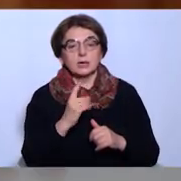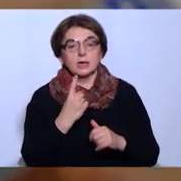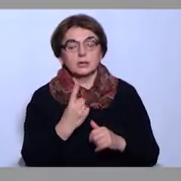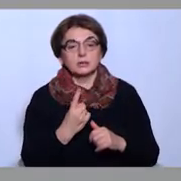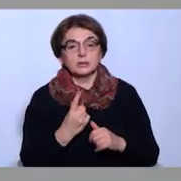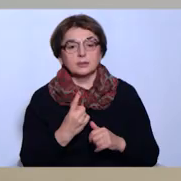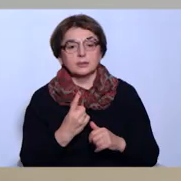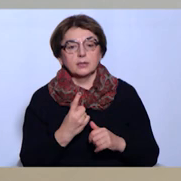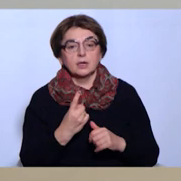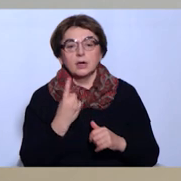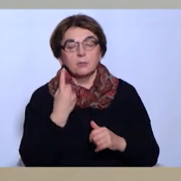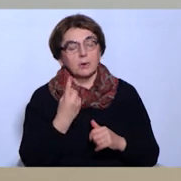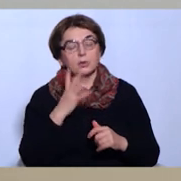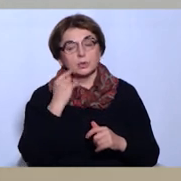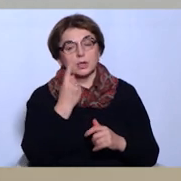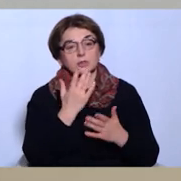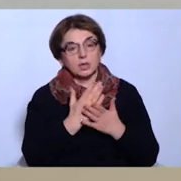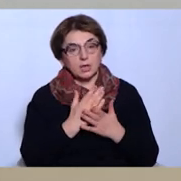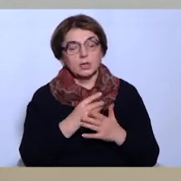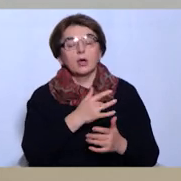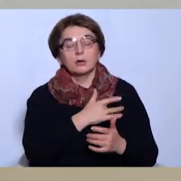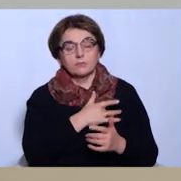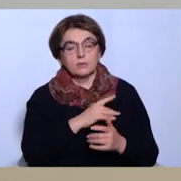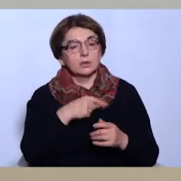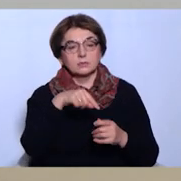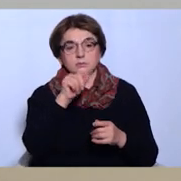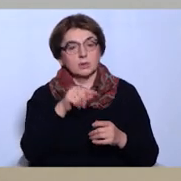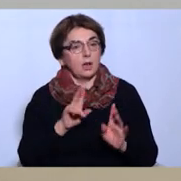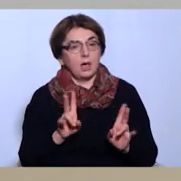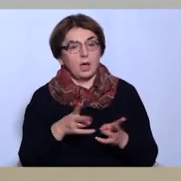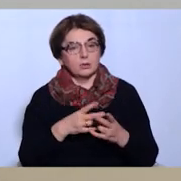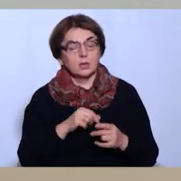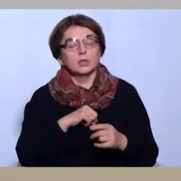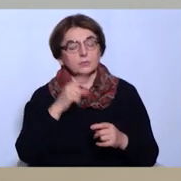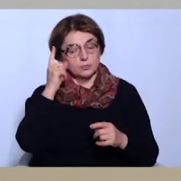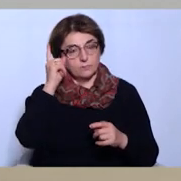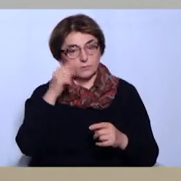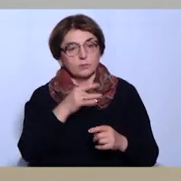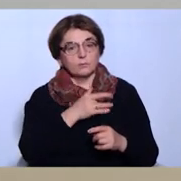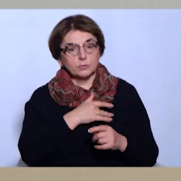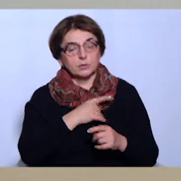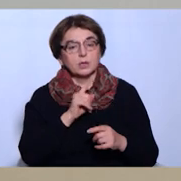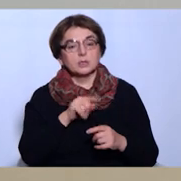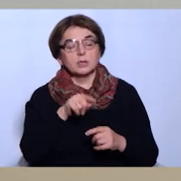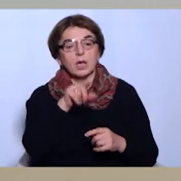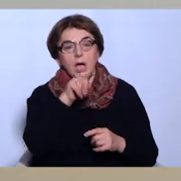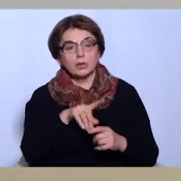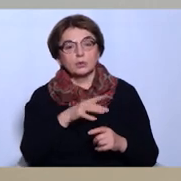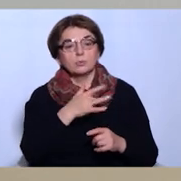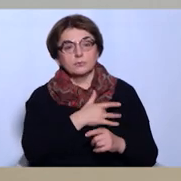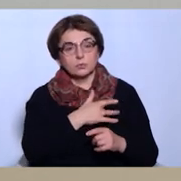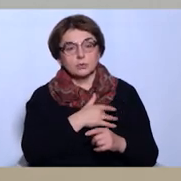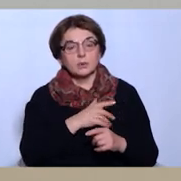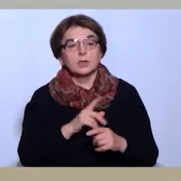C1, მაგრამ 1-იანს არ წერთ, რადგან როდესაც წერია ელემენტი თავისთავად 1 ატომი გულისხმება, შესაბამისად